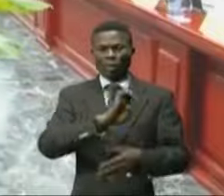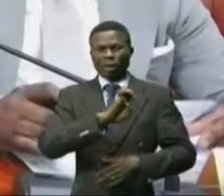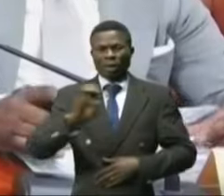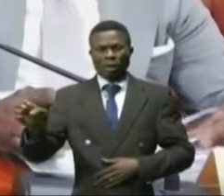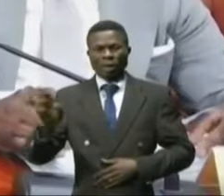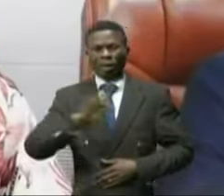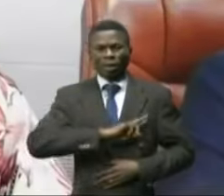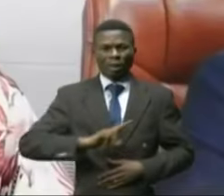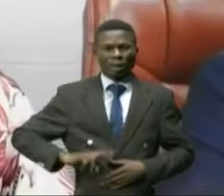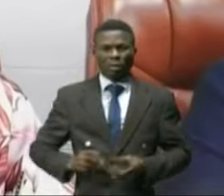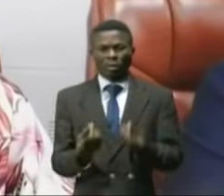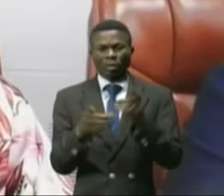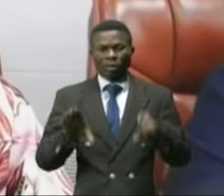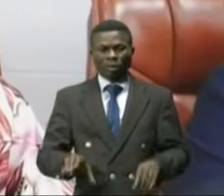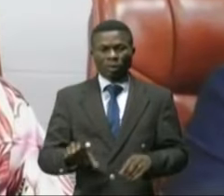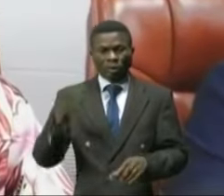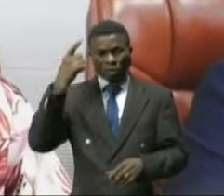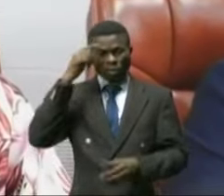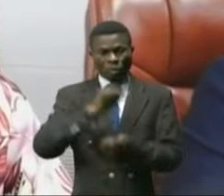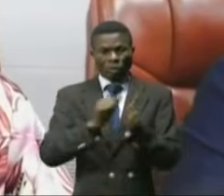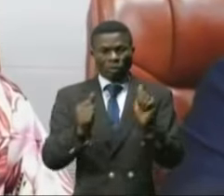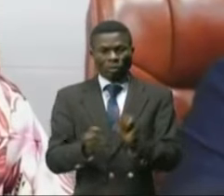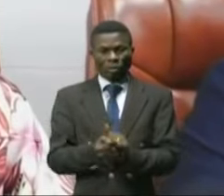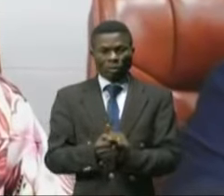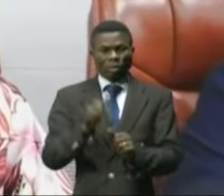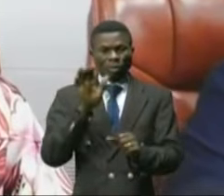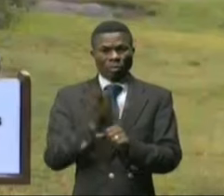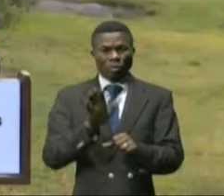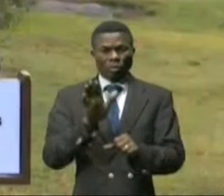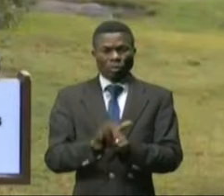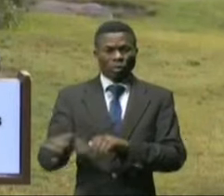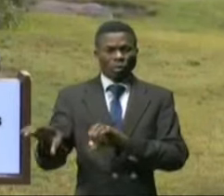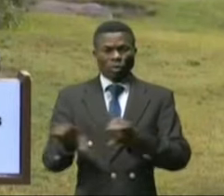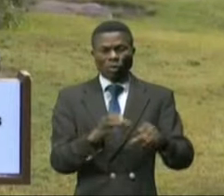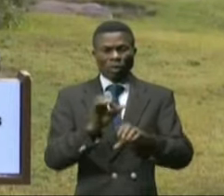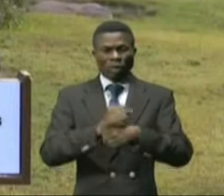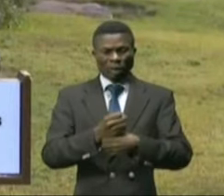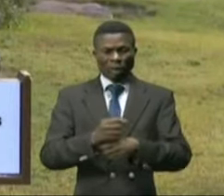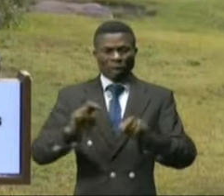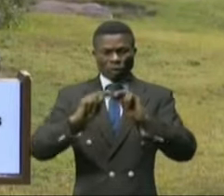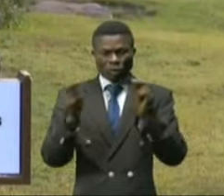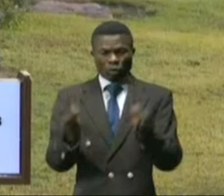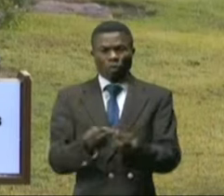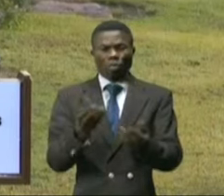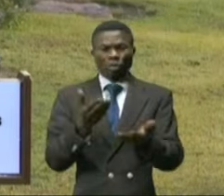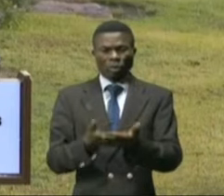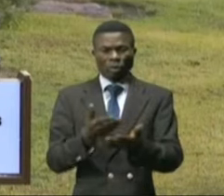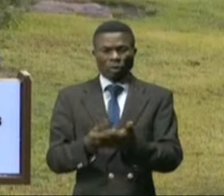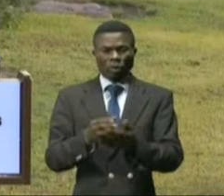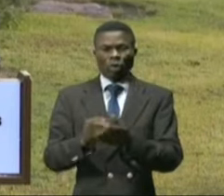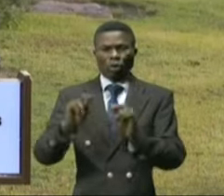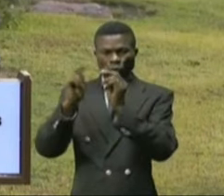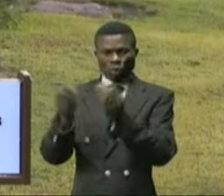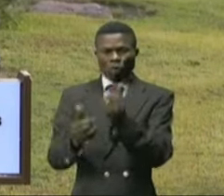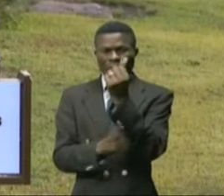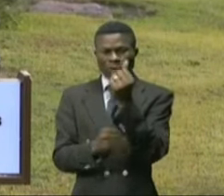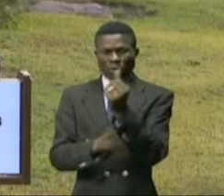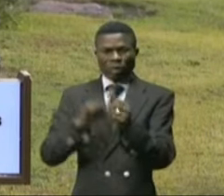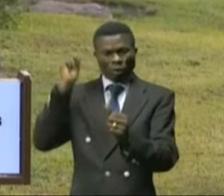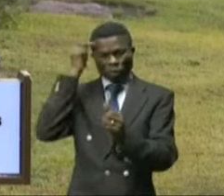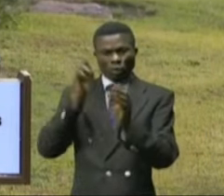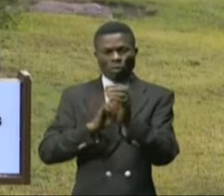Congo. Au regard de l'ampleur des conséquences multiformes créées par cette situation, une délégation